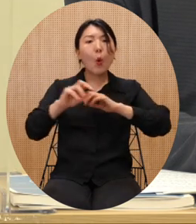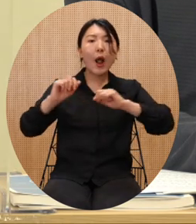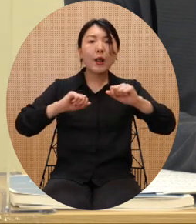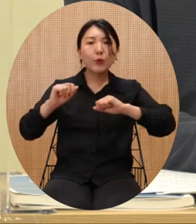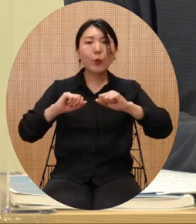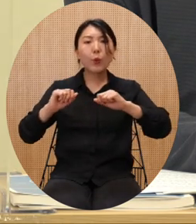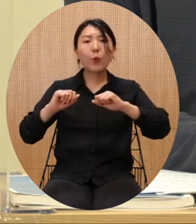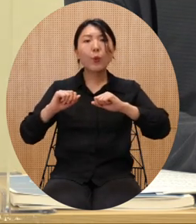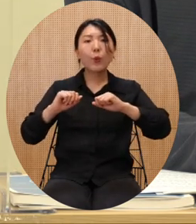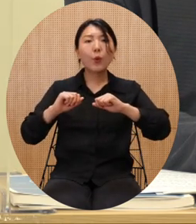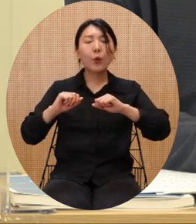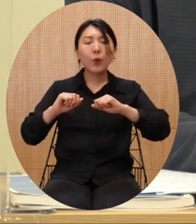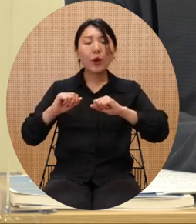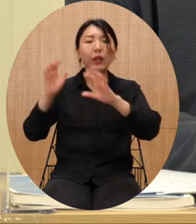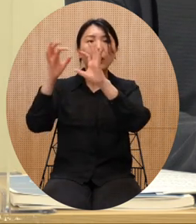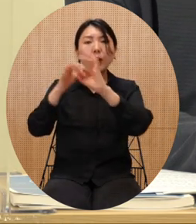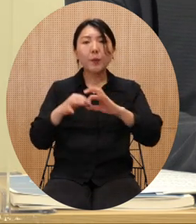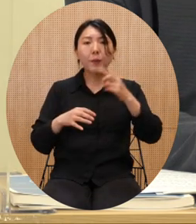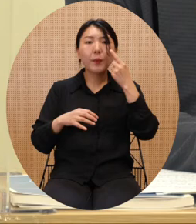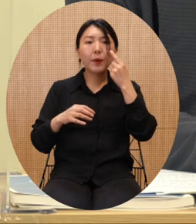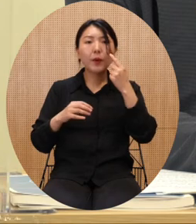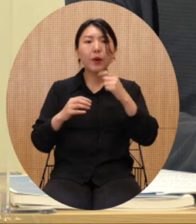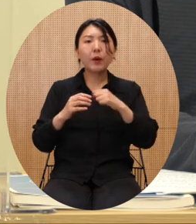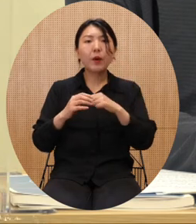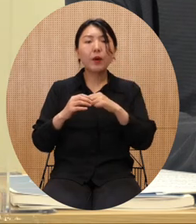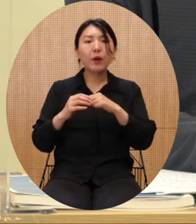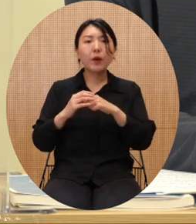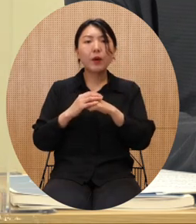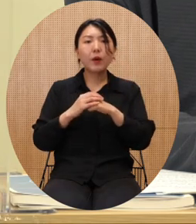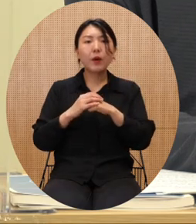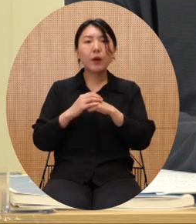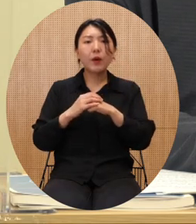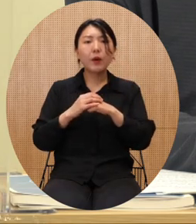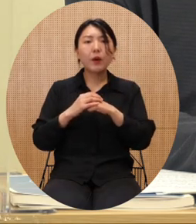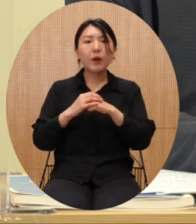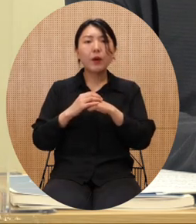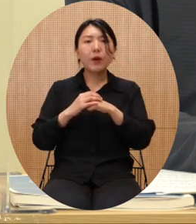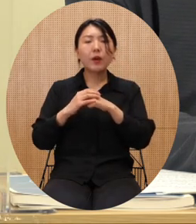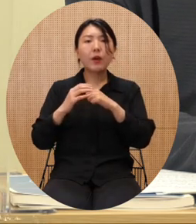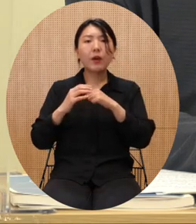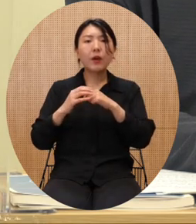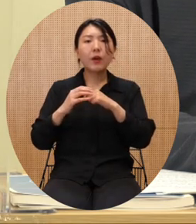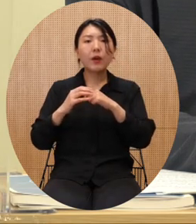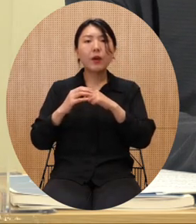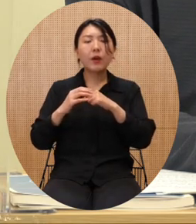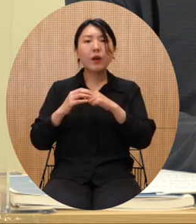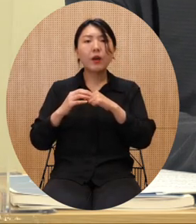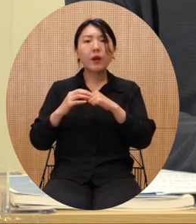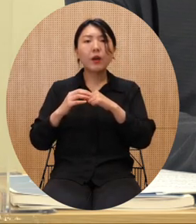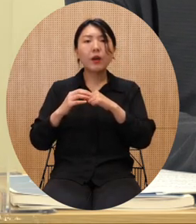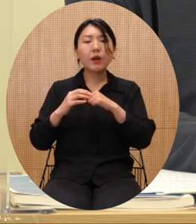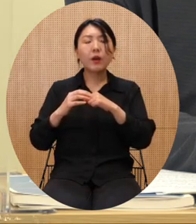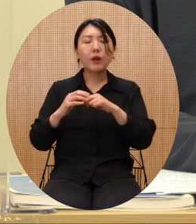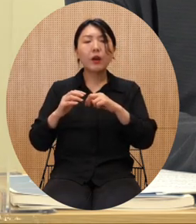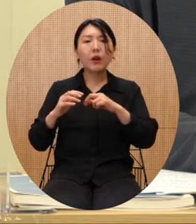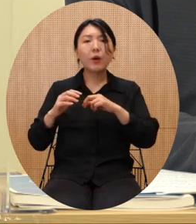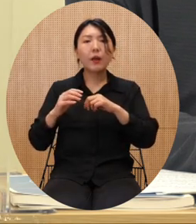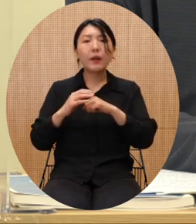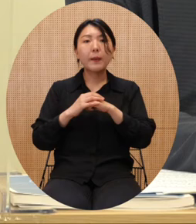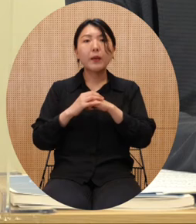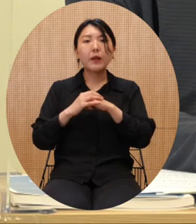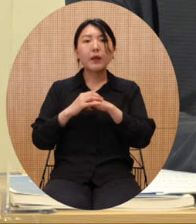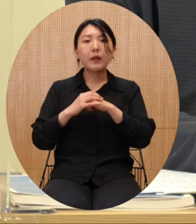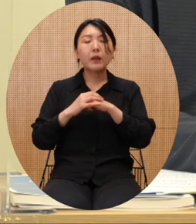이제 수업 활동을 한 5년 동안 하면서 오늘을 포함해서 토론회를 이제 3번